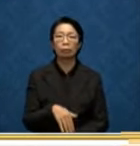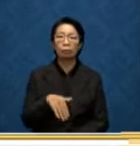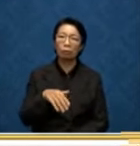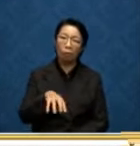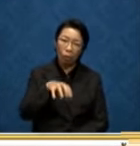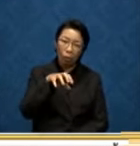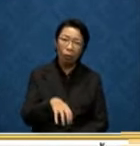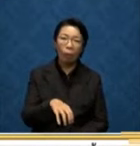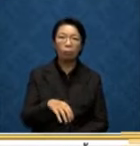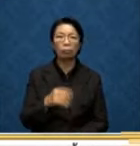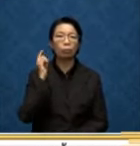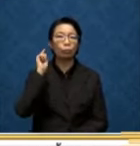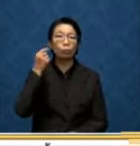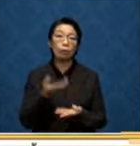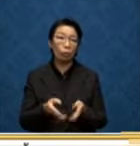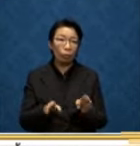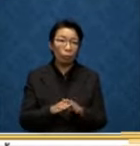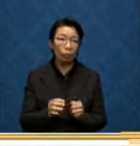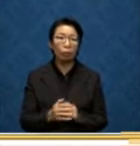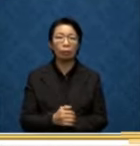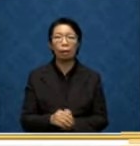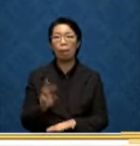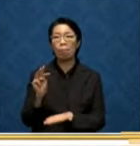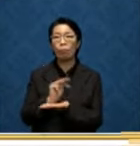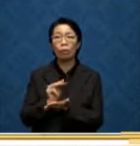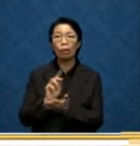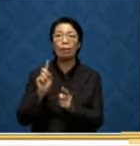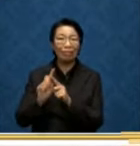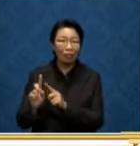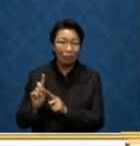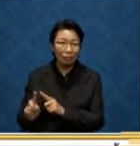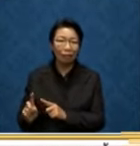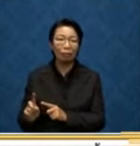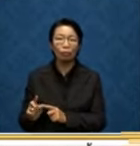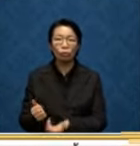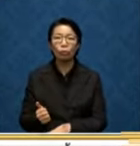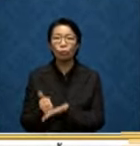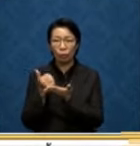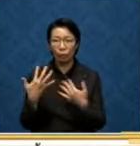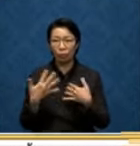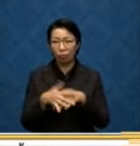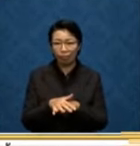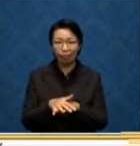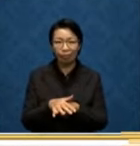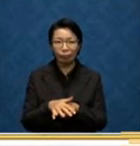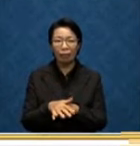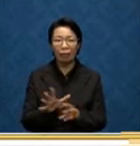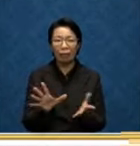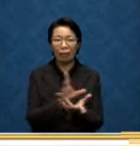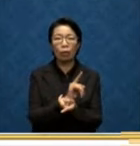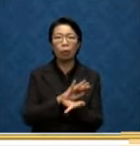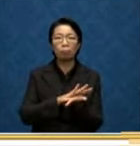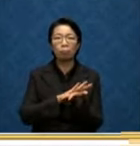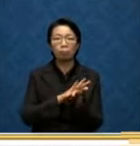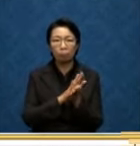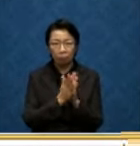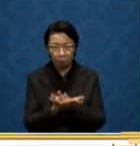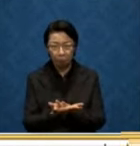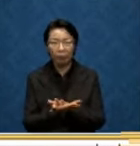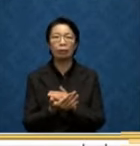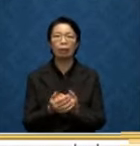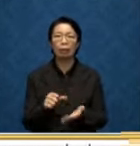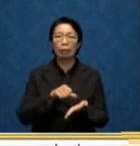คะขอให้กำลังใจกับมูลนิธิต่างๆที่เป็นผู้ที่มีส่วนช่วยให้สังคมนี้พยายามจะ